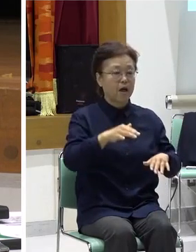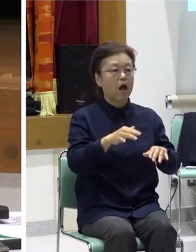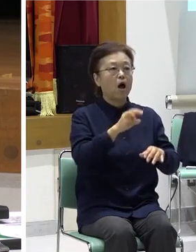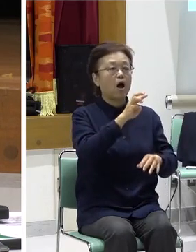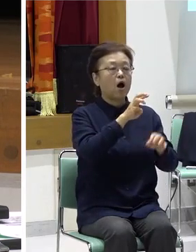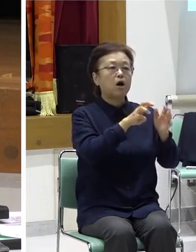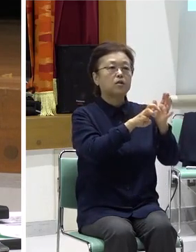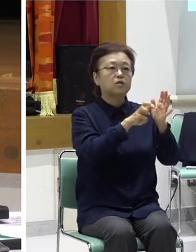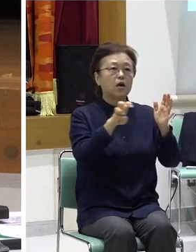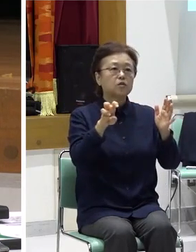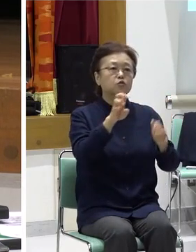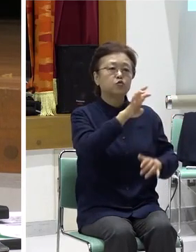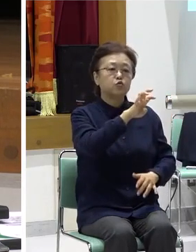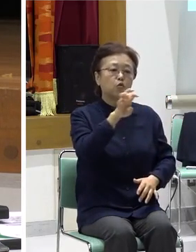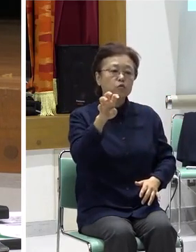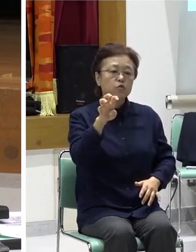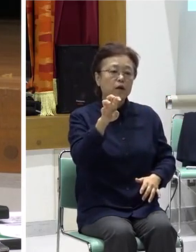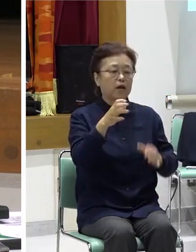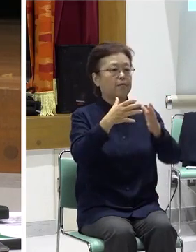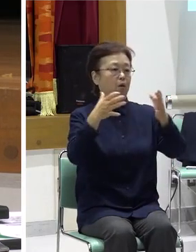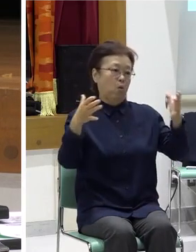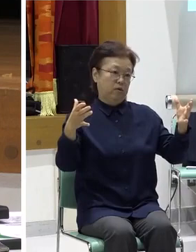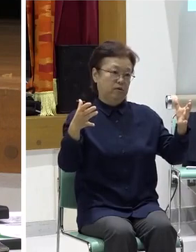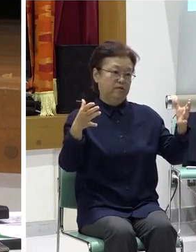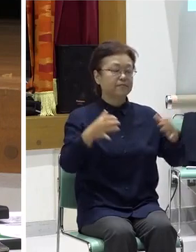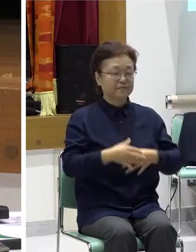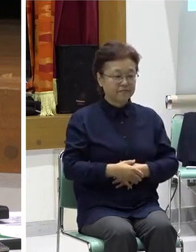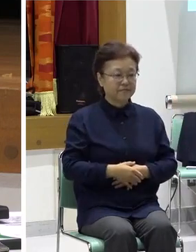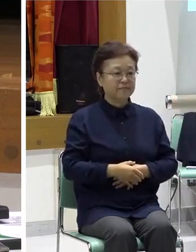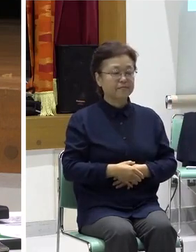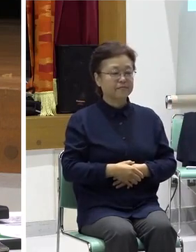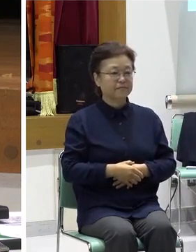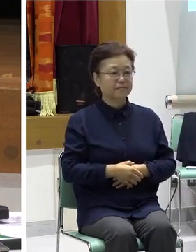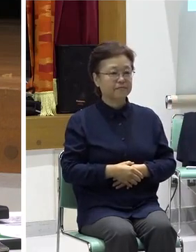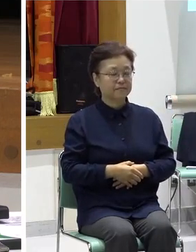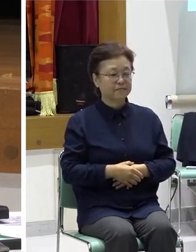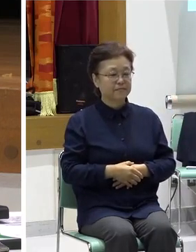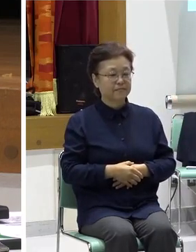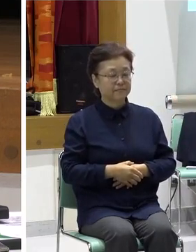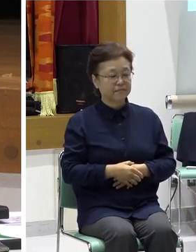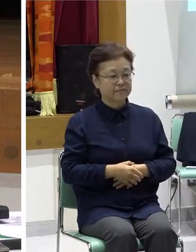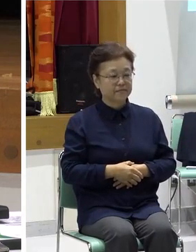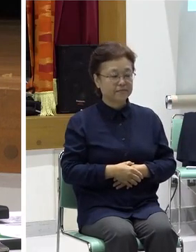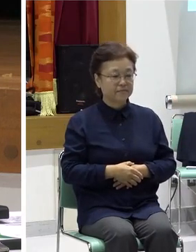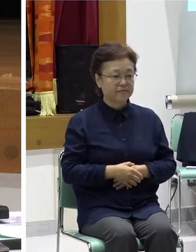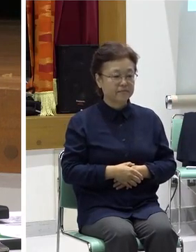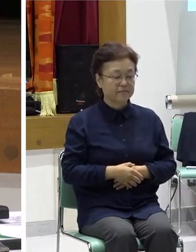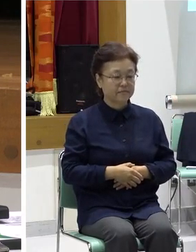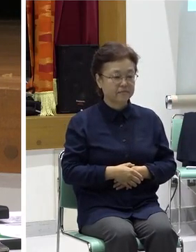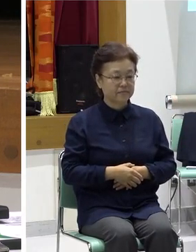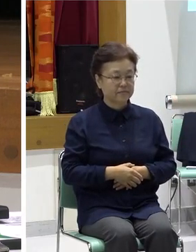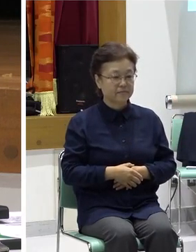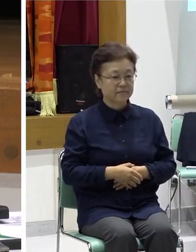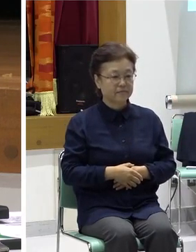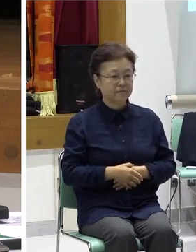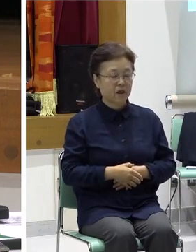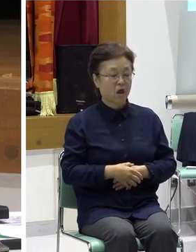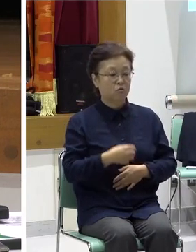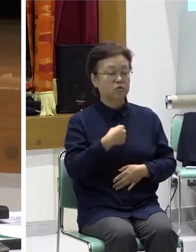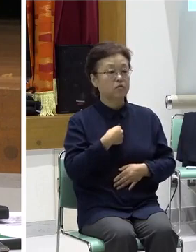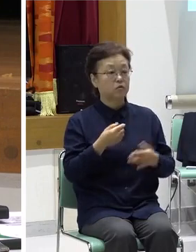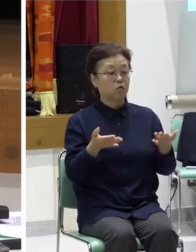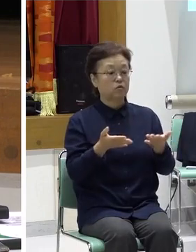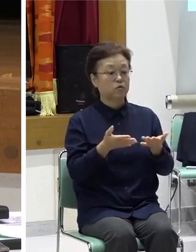の方が多いっていうところの事業所ではあるんですが、そんなところでさせていただいてます。で、うちの事業所